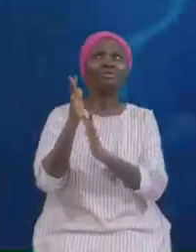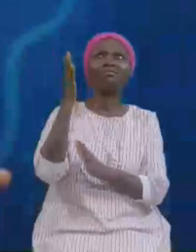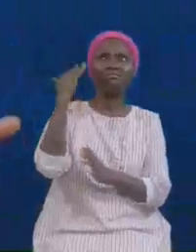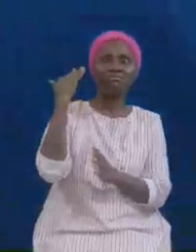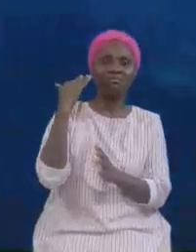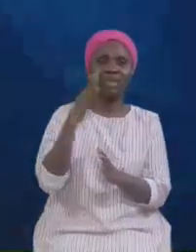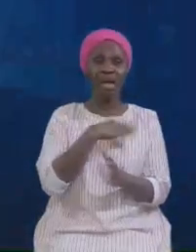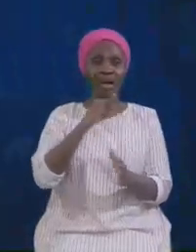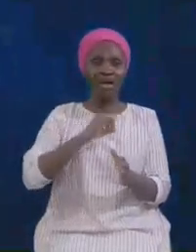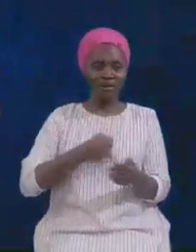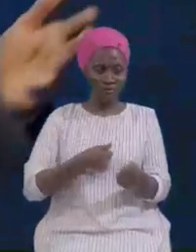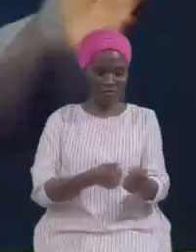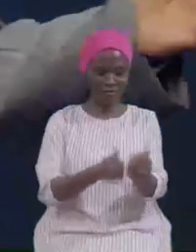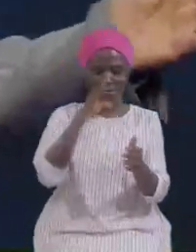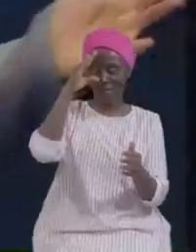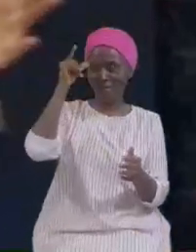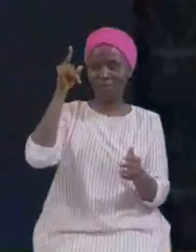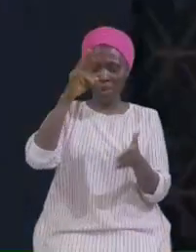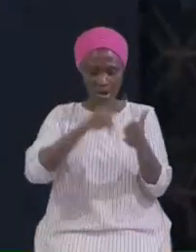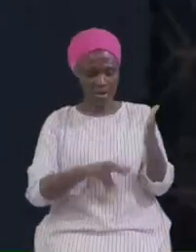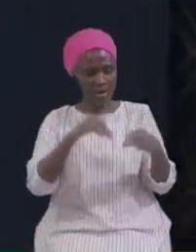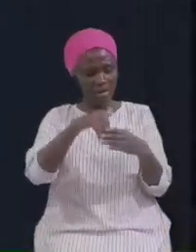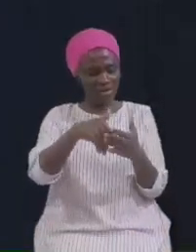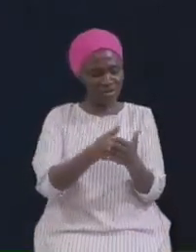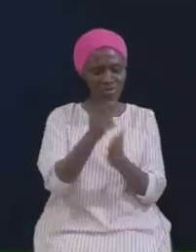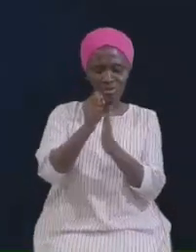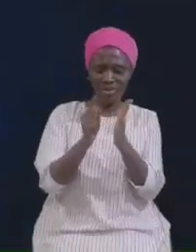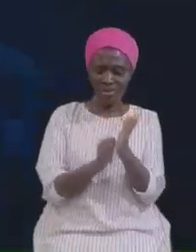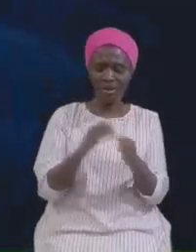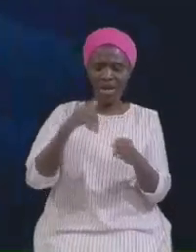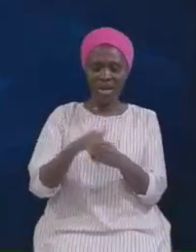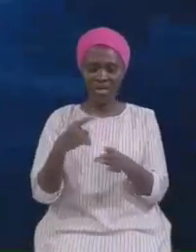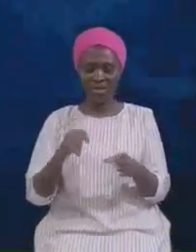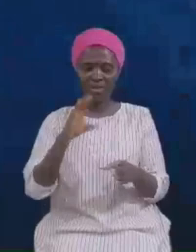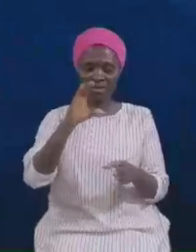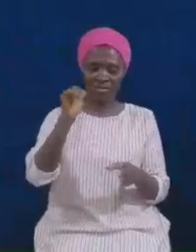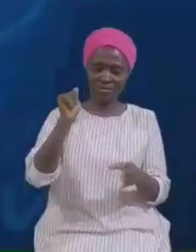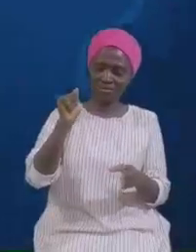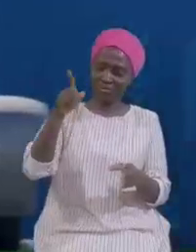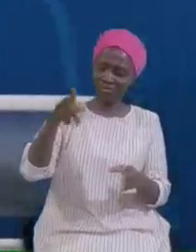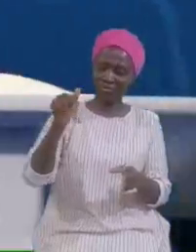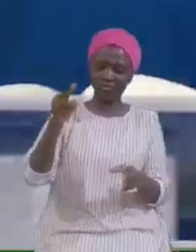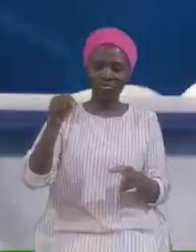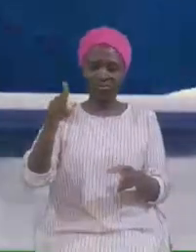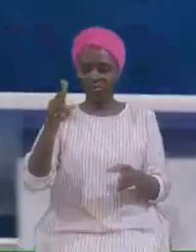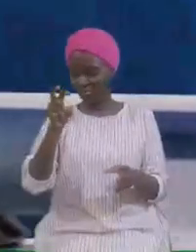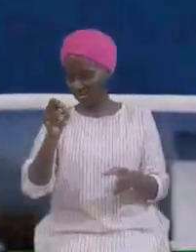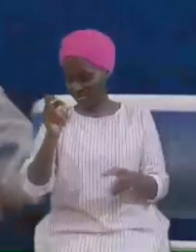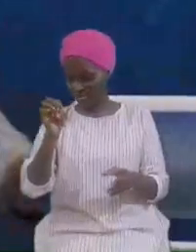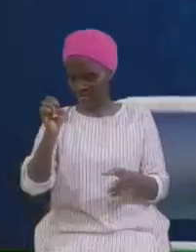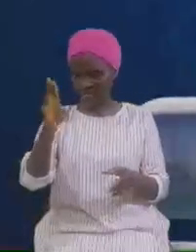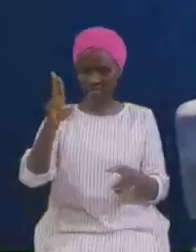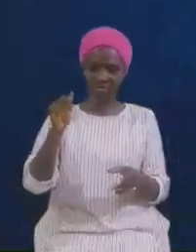Jésus. Je l'ai suivi dans le Nouveau Testament, à Capernaum, à Nazareth, et dans tous les lieux,